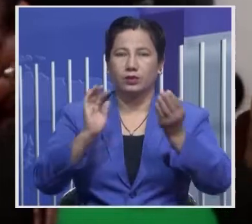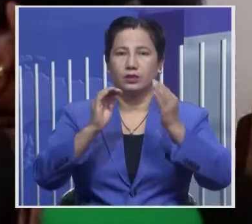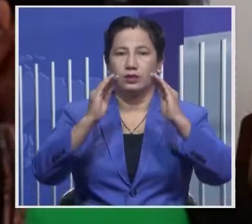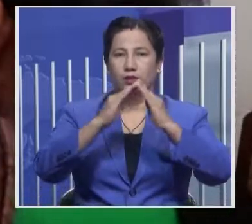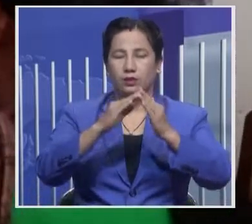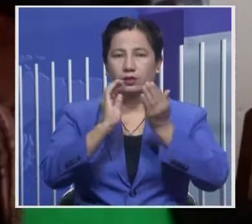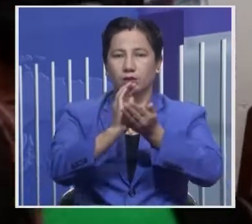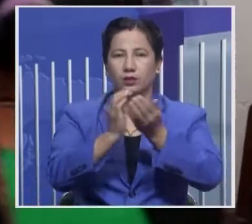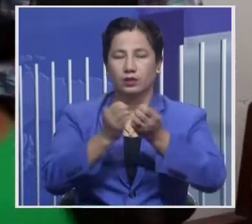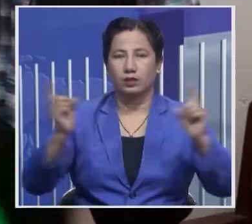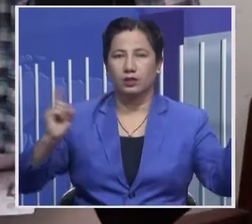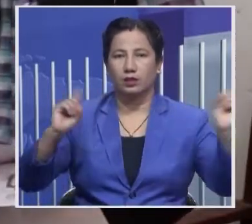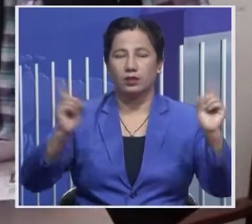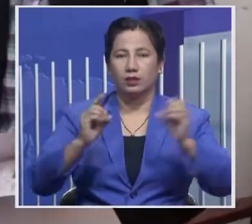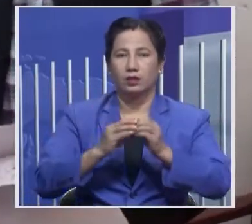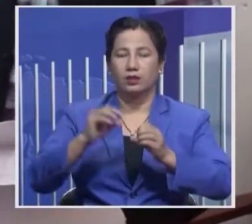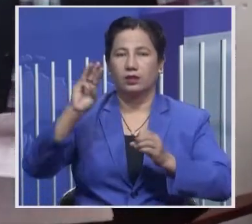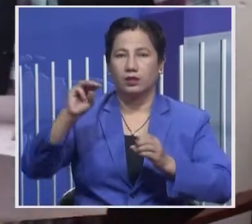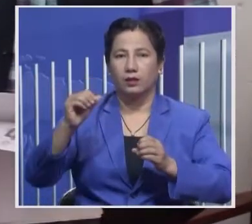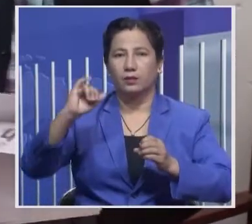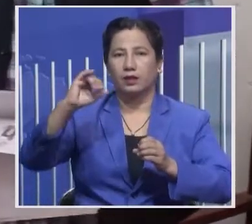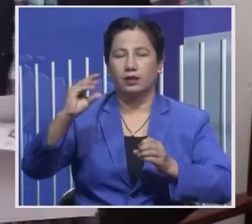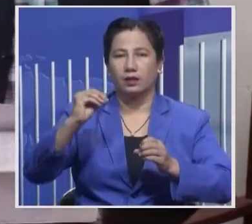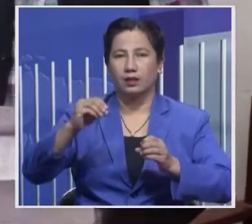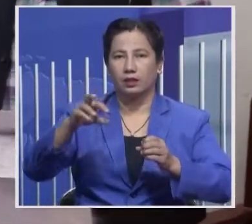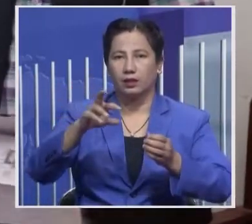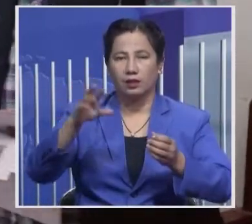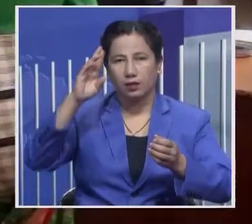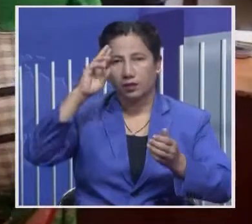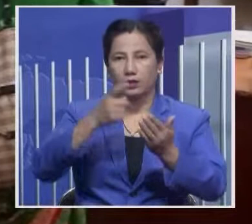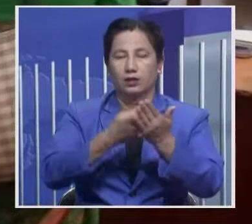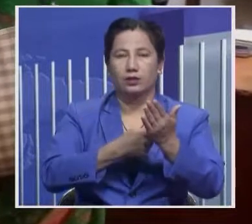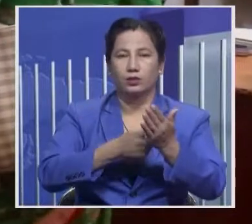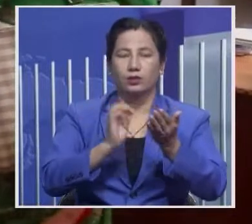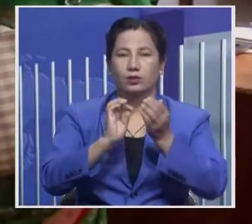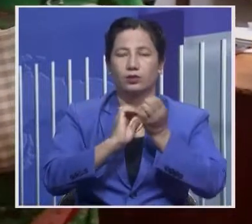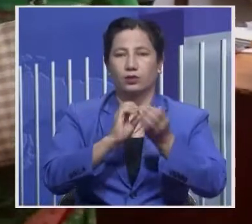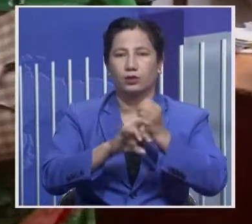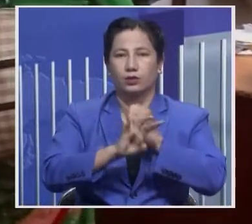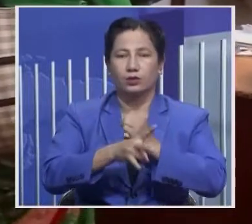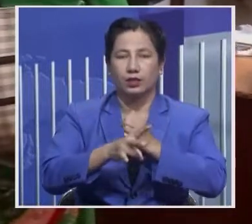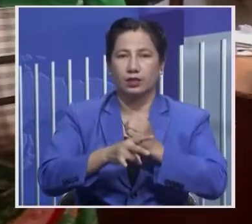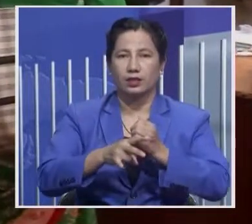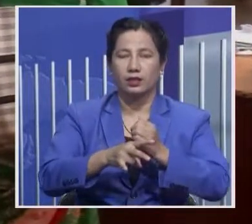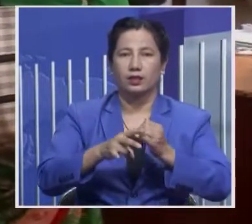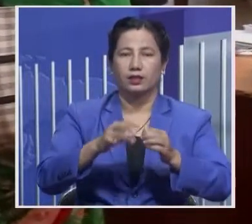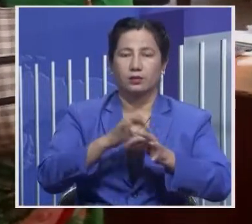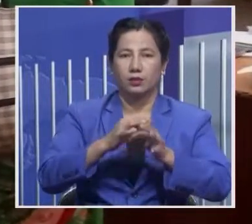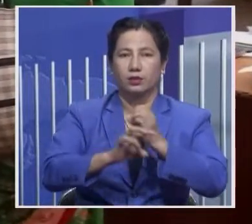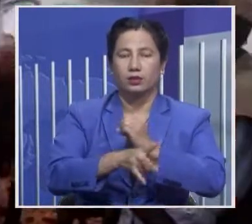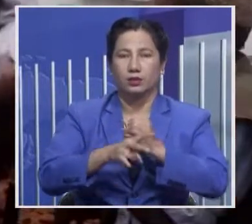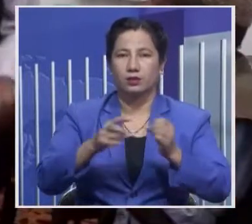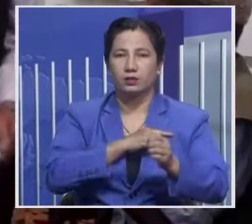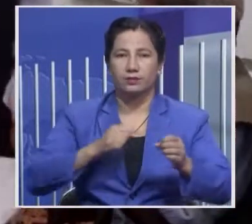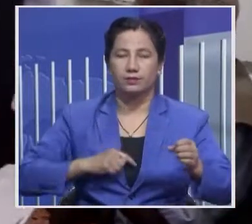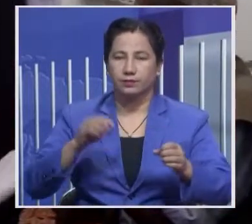लागि नगरपालिकाले एमआइएस शाखा, राजस्व शाखा र व्यवसाय दर्ता नवीकरण शाखाबाट कर्मचारीहरू खटाएको छ